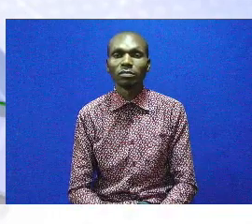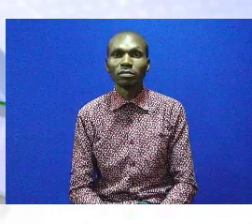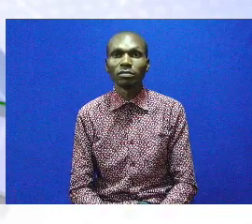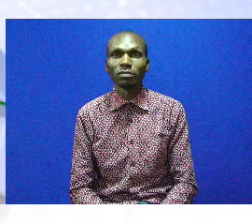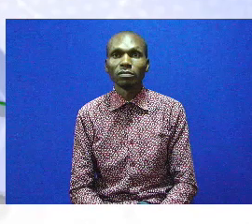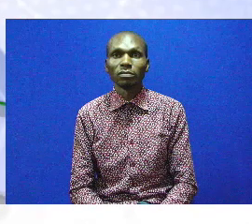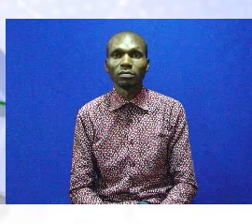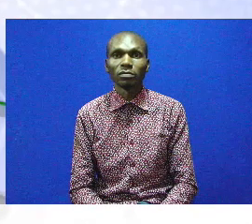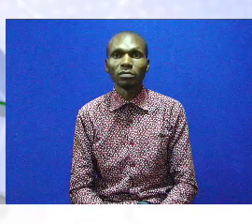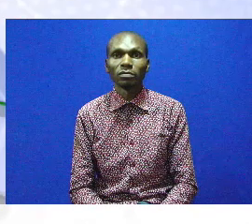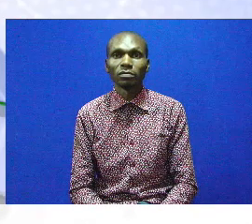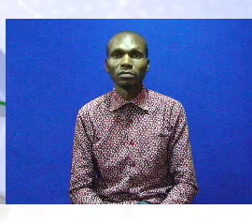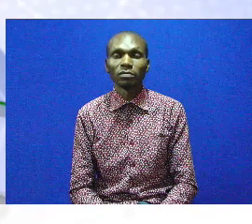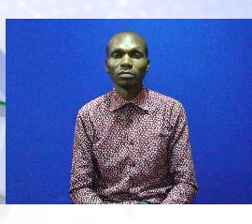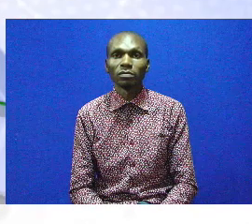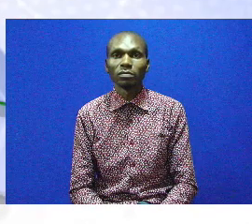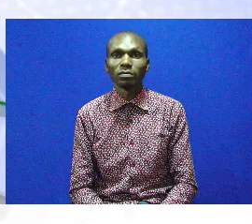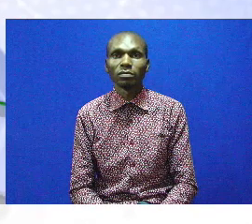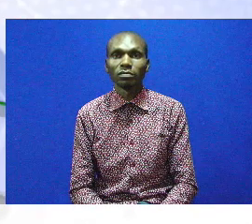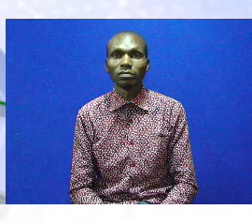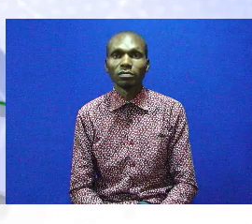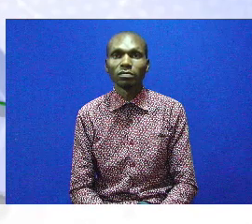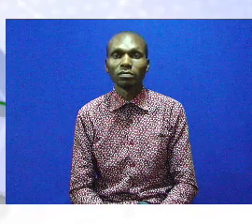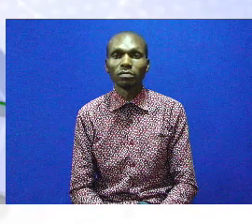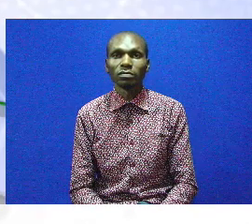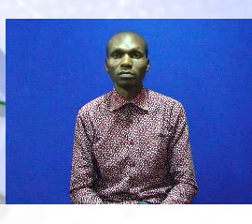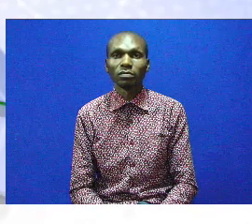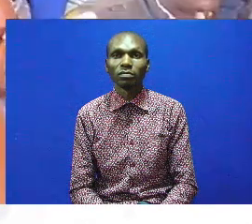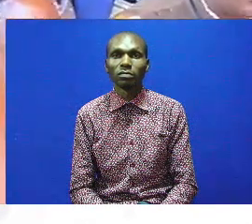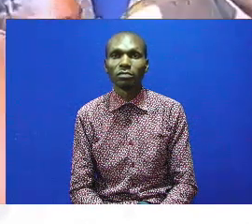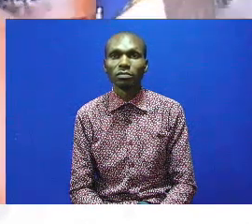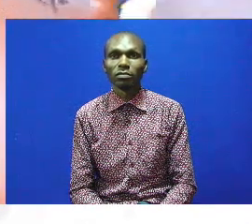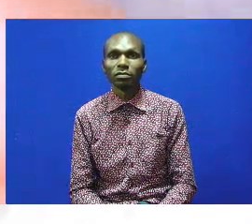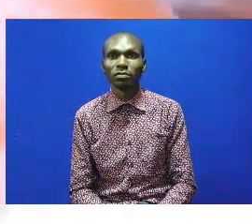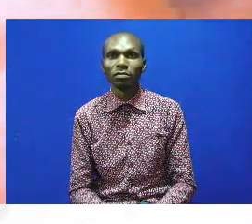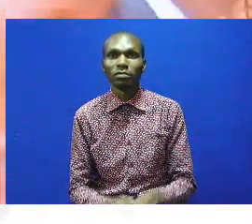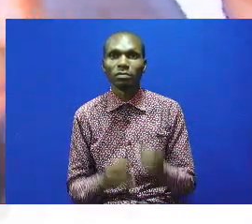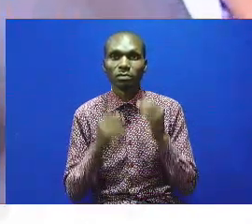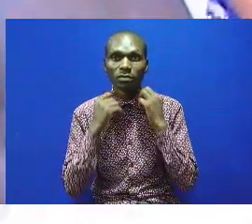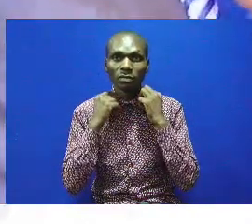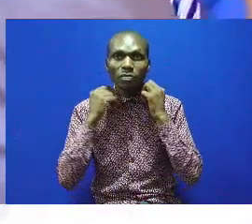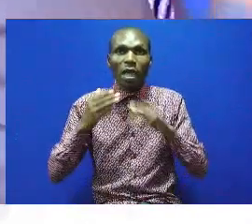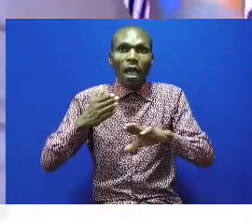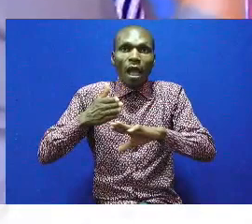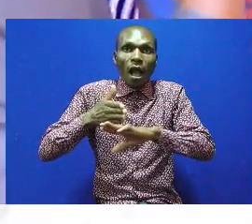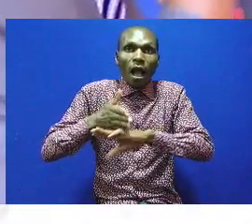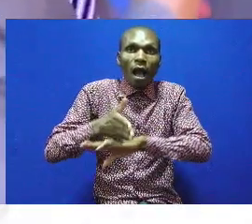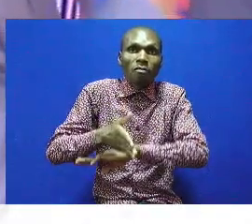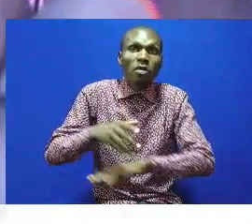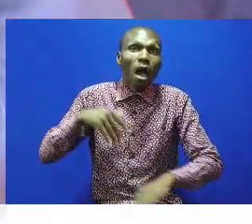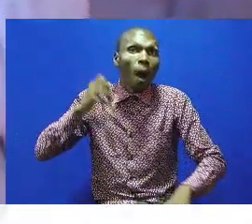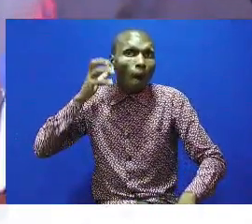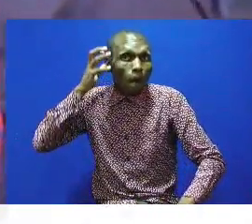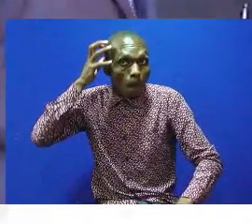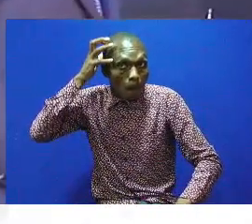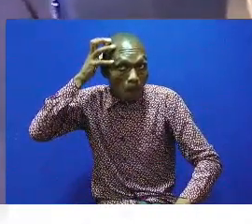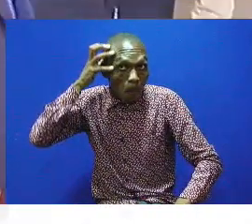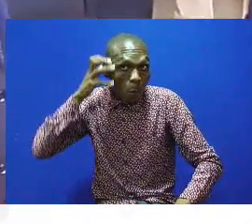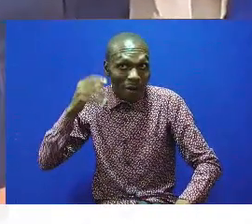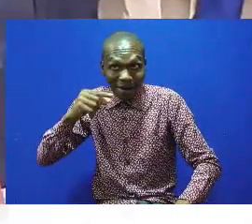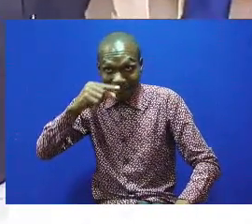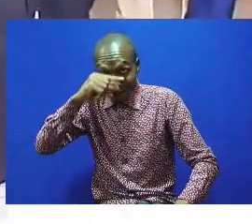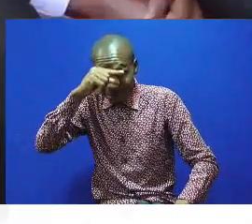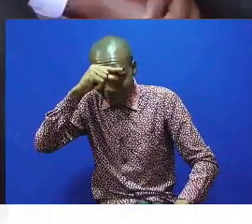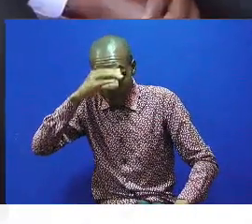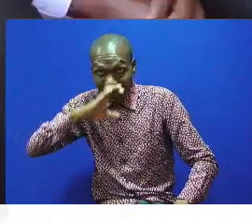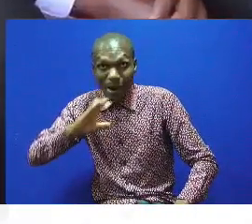na chinsemecho na boi wago tuwaliga nilia oroboti hiru kubwatia. Magega yomu governor buye county ya Kisii Simba Arati